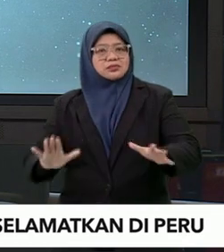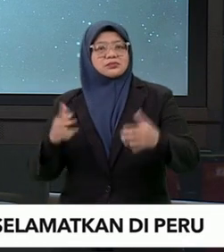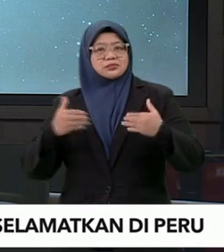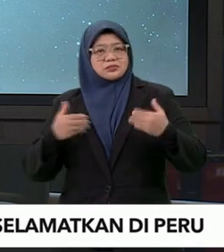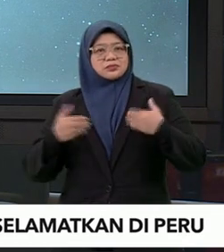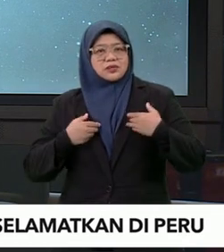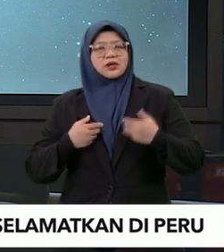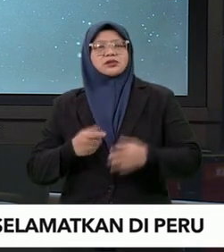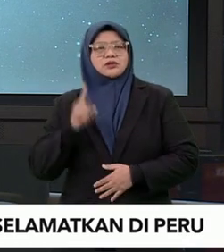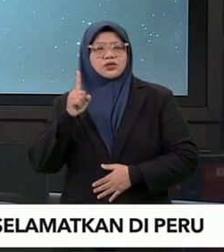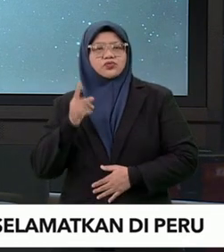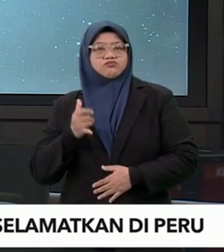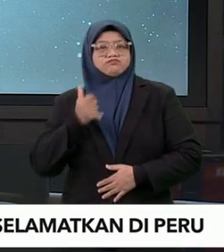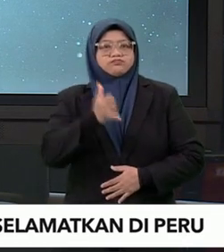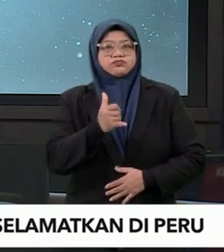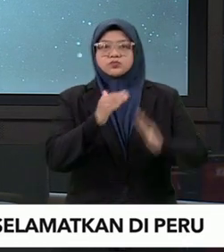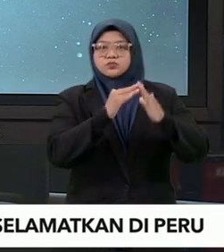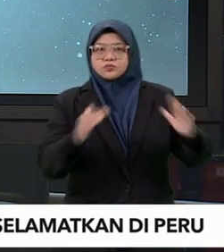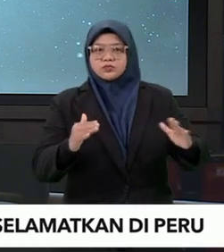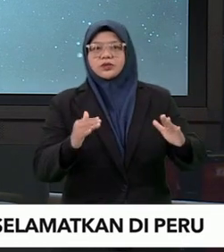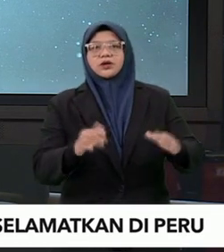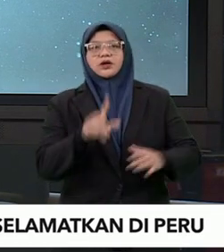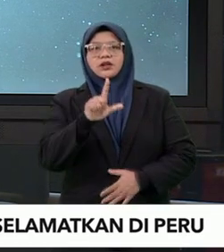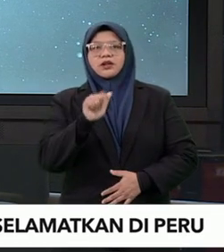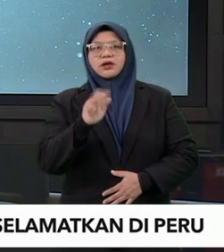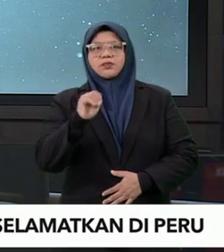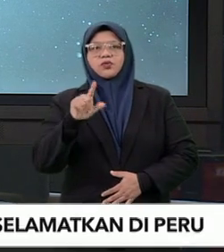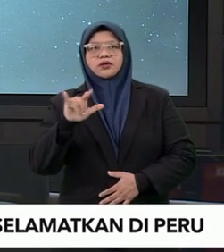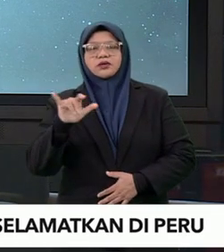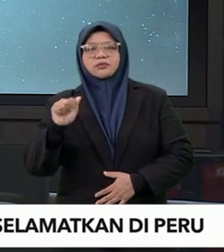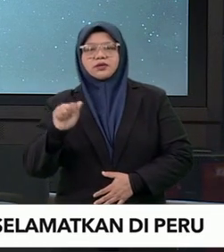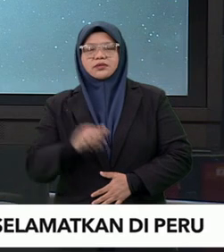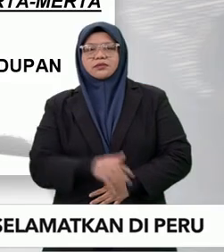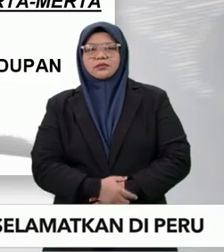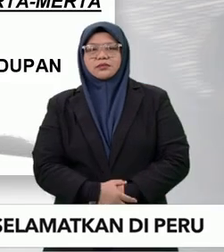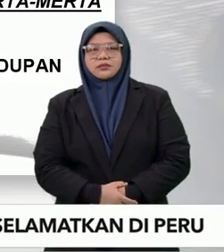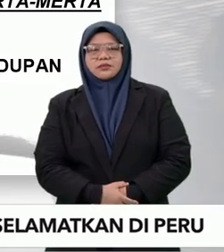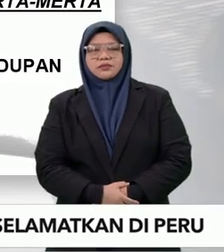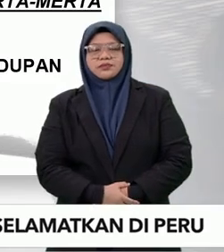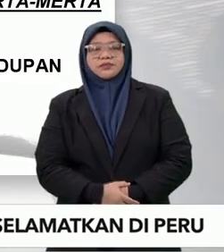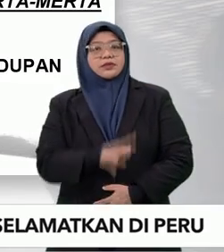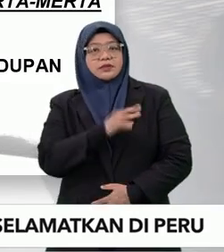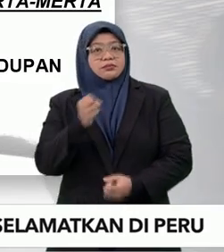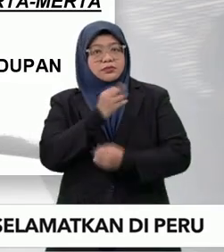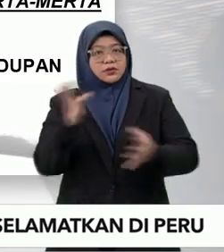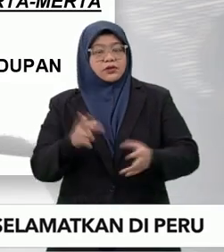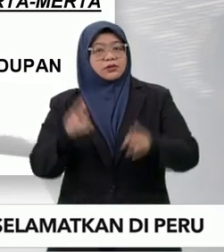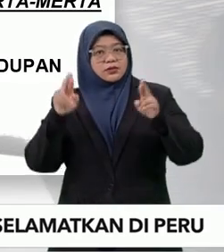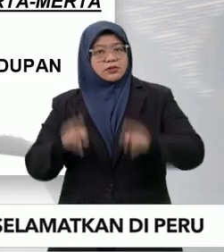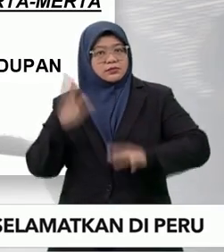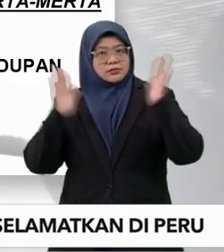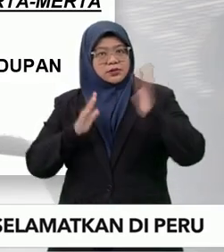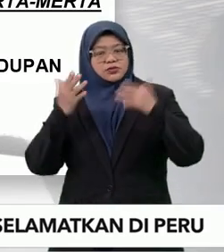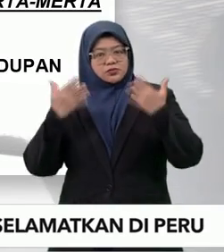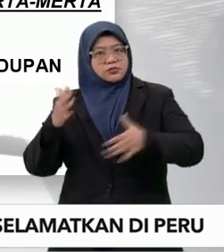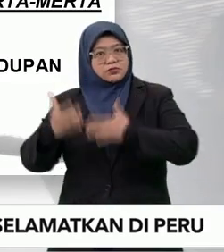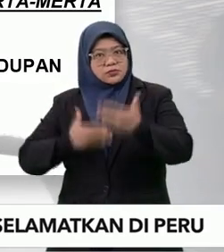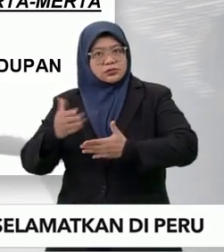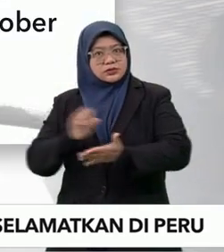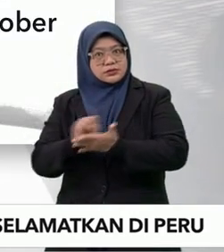dalam satu serbuan di sebuah rumah di lamulina Li katanya kesemua rakyat Malaysia telah menjalani proses